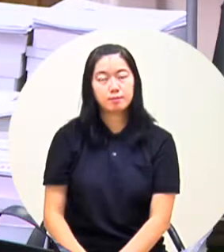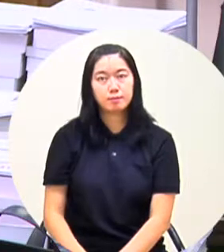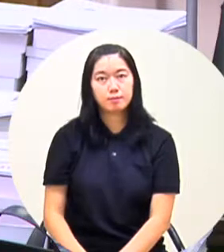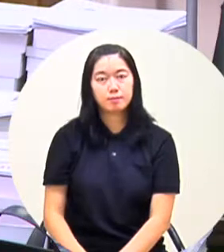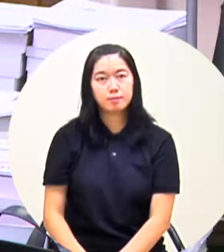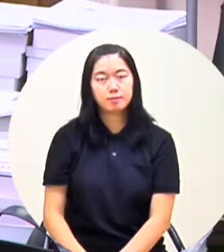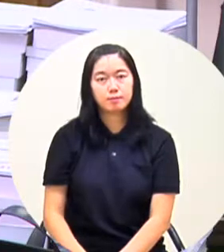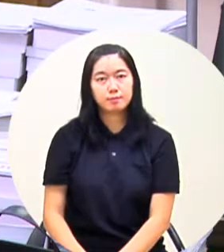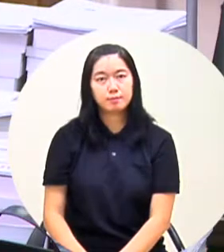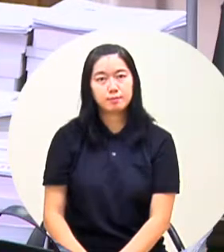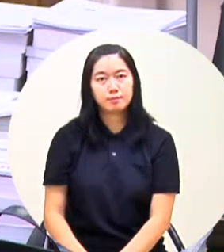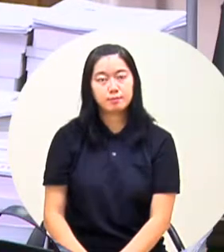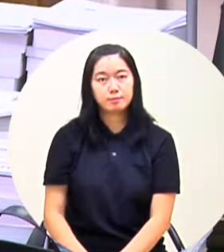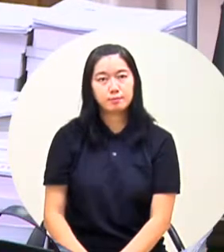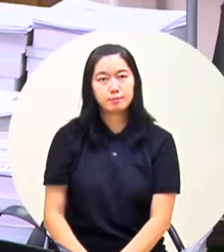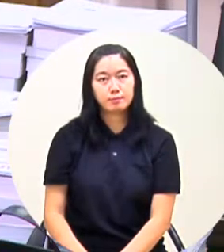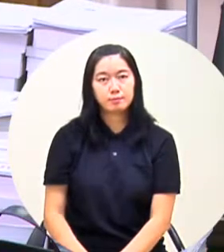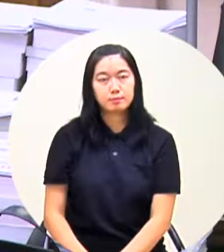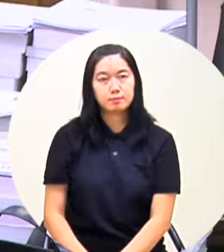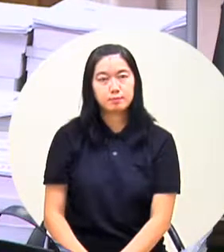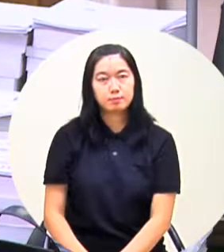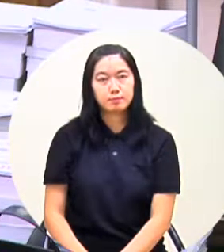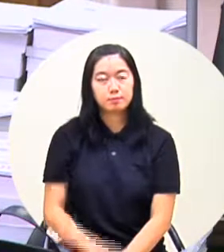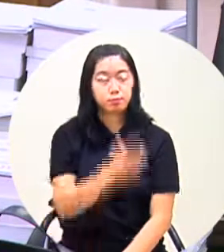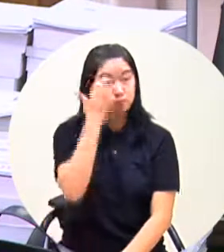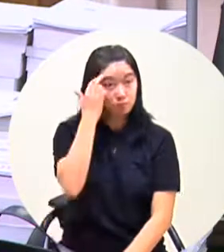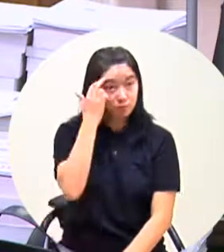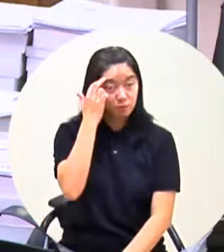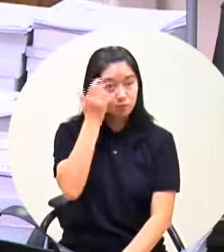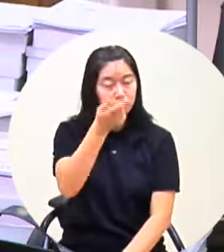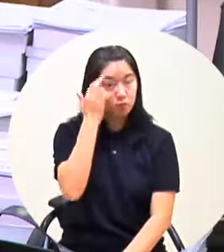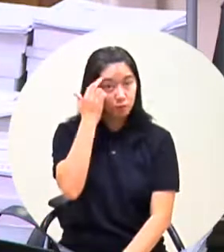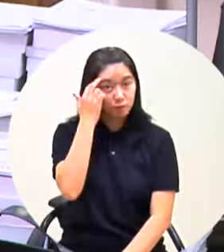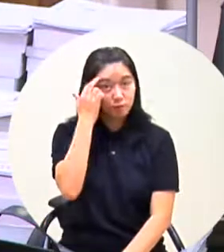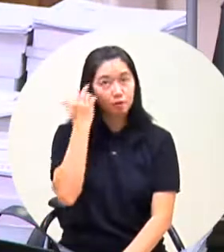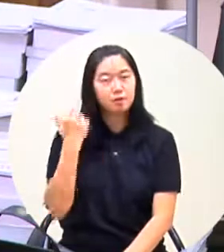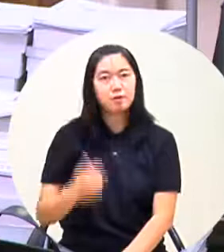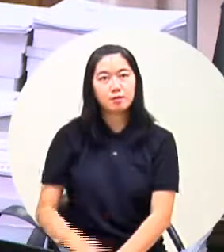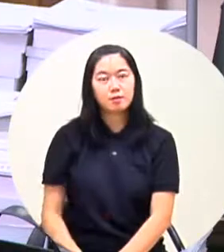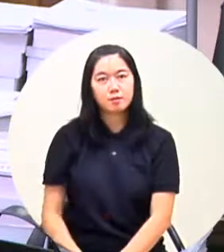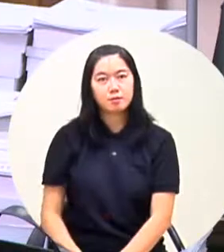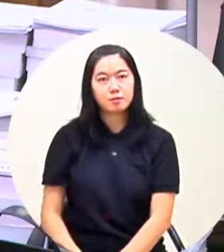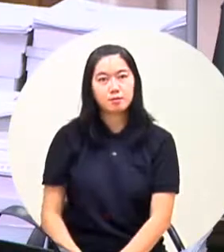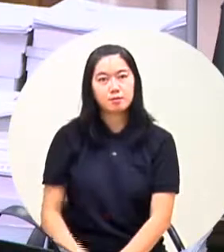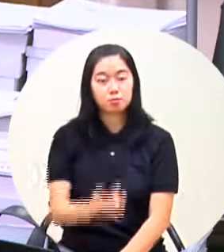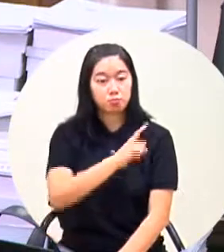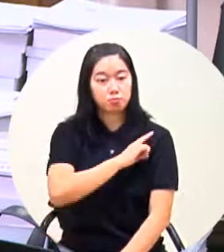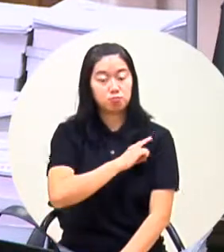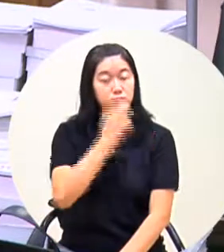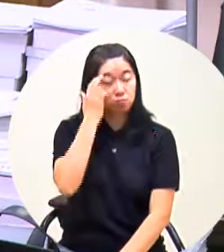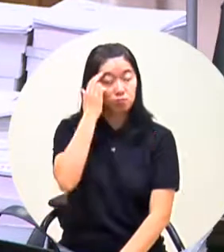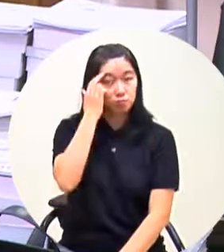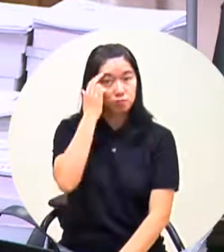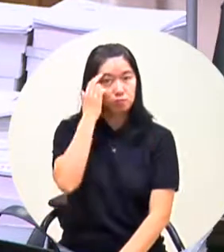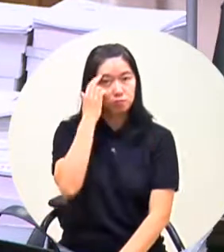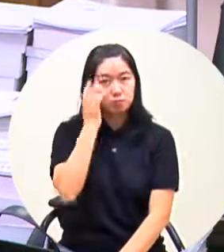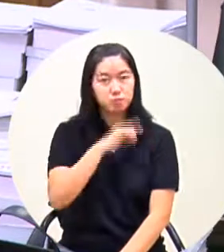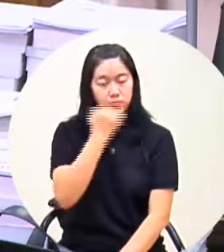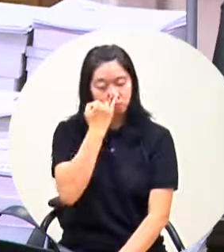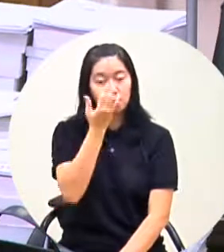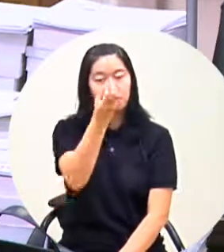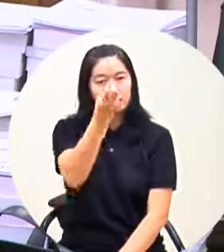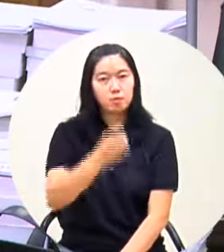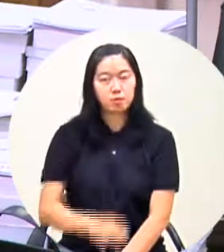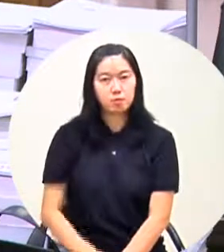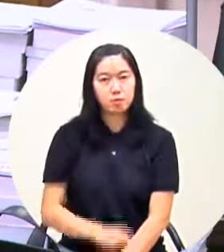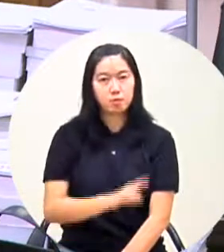不松口，不松口，还认为自己都没有错，还是坚